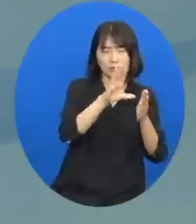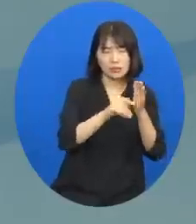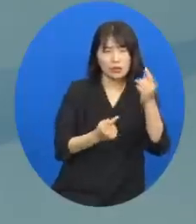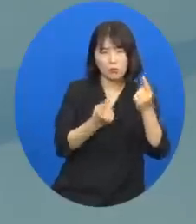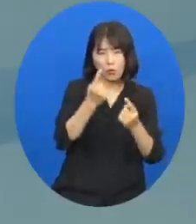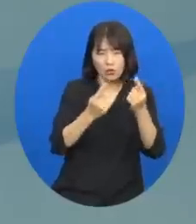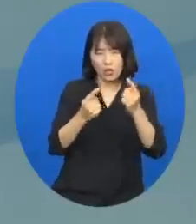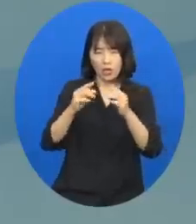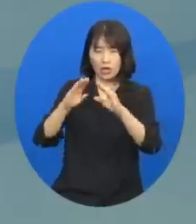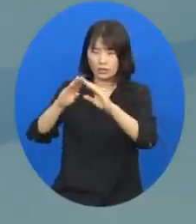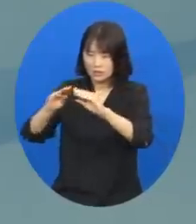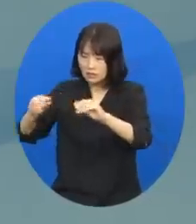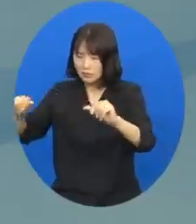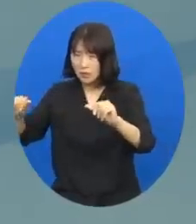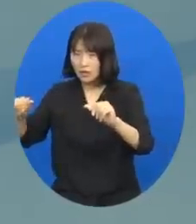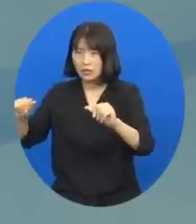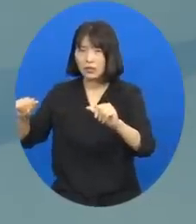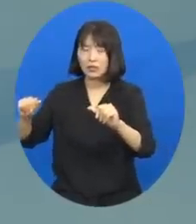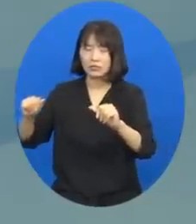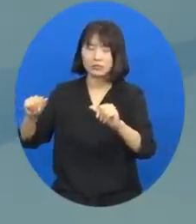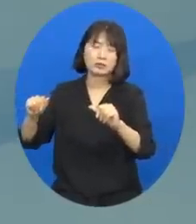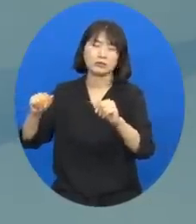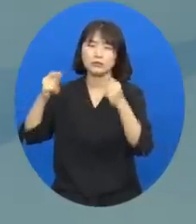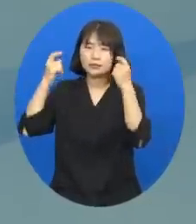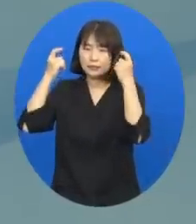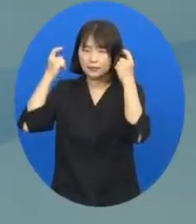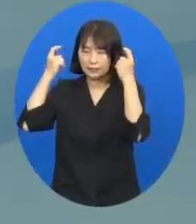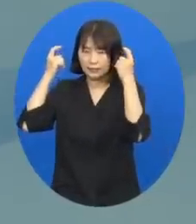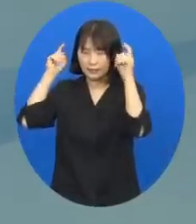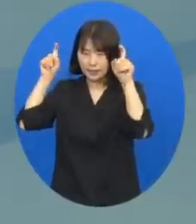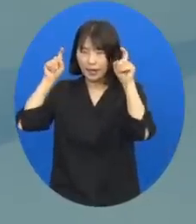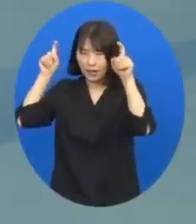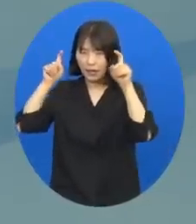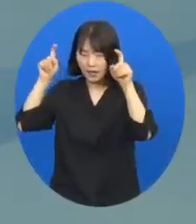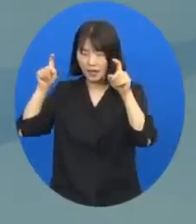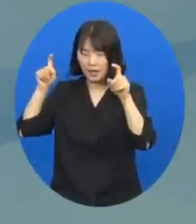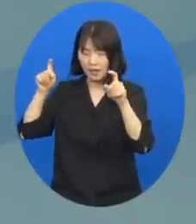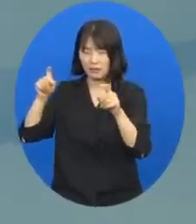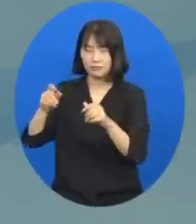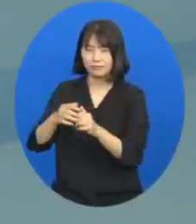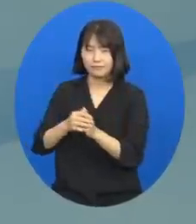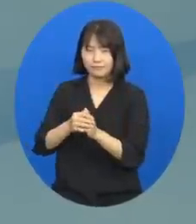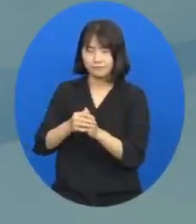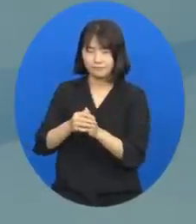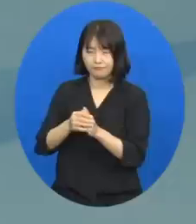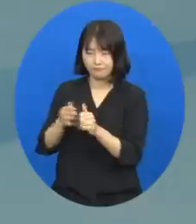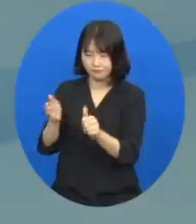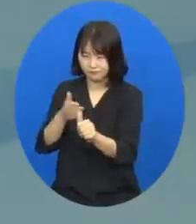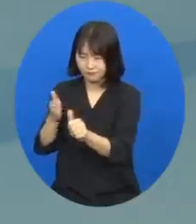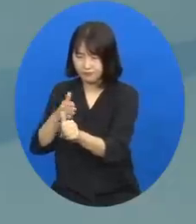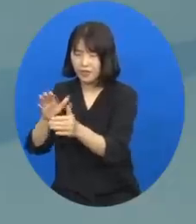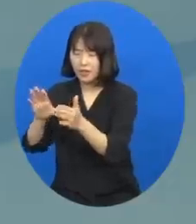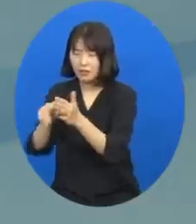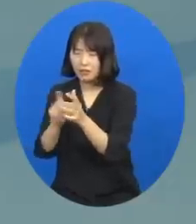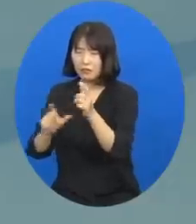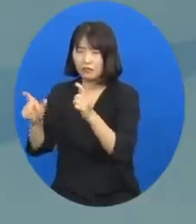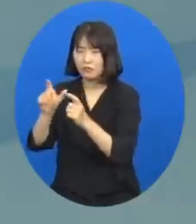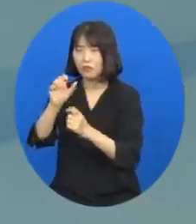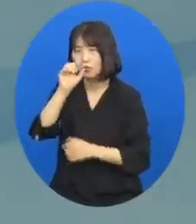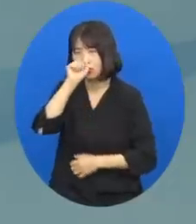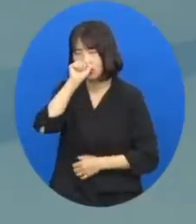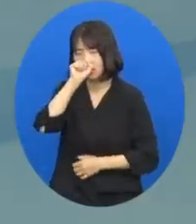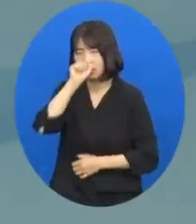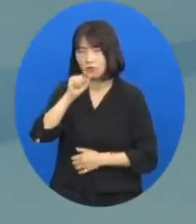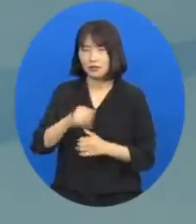시중을 드는 것보다 훨씬 더 덜 힘들었 다윗은 푸른 초원이 있을 때 다윗은 그를 시기하는